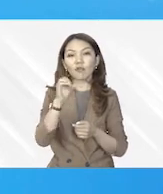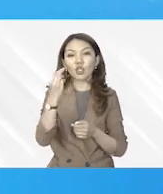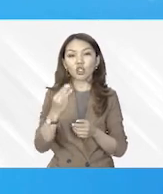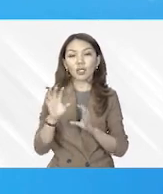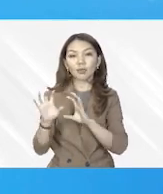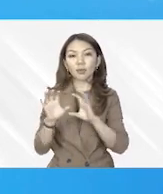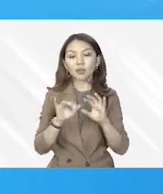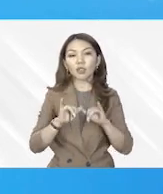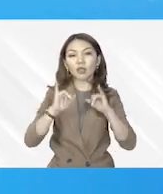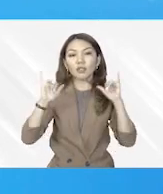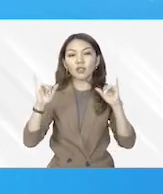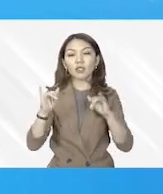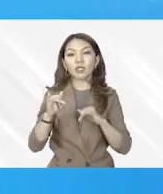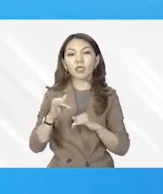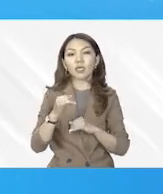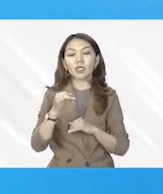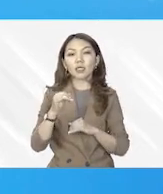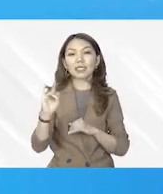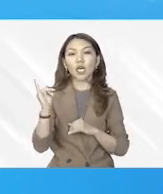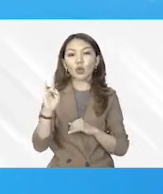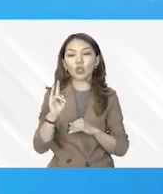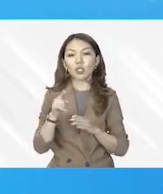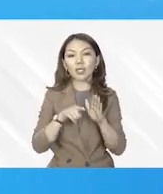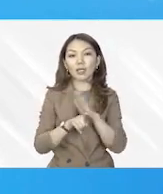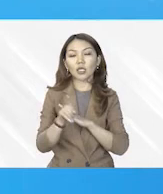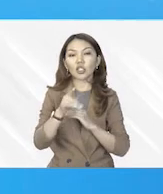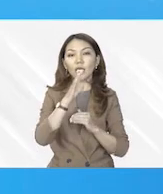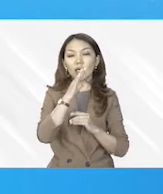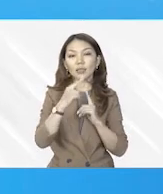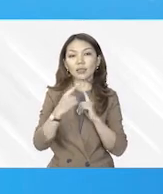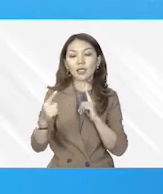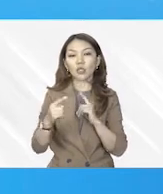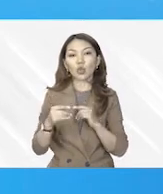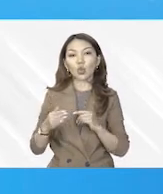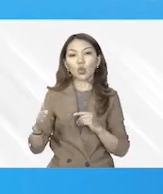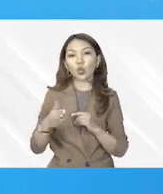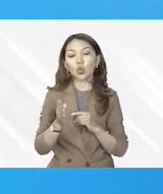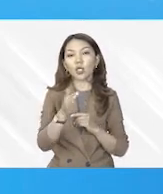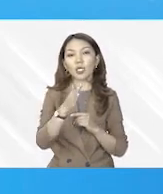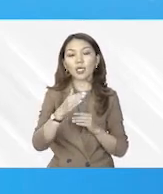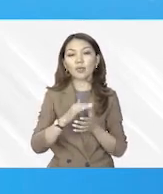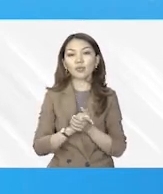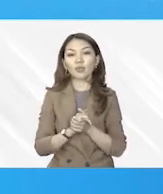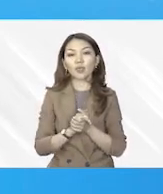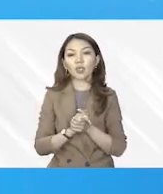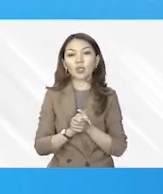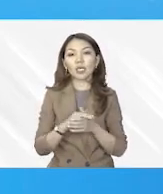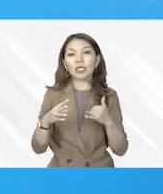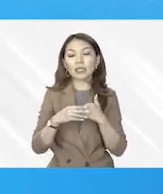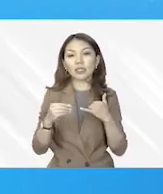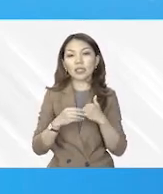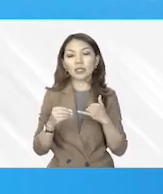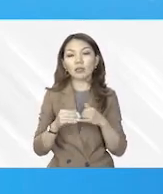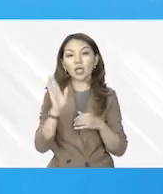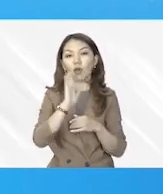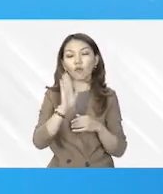обеспечивается развитие зародыша на начальной стадии у рыб, земноводных и млекопитающих или